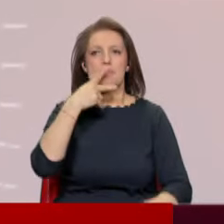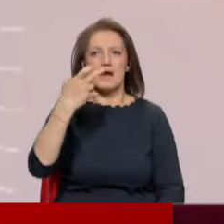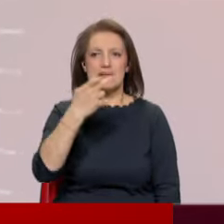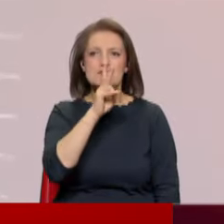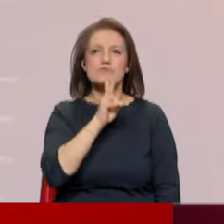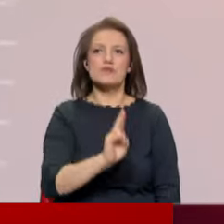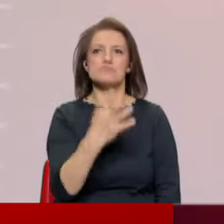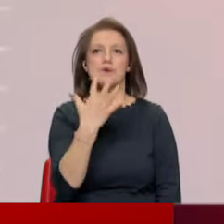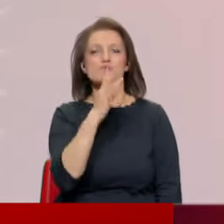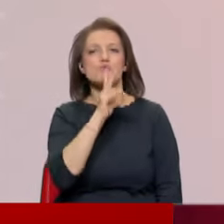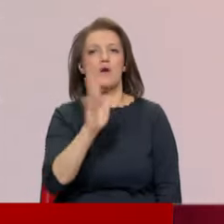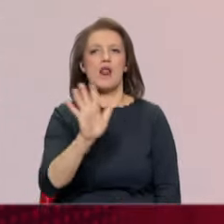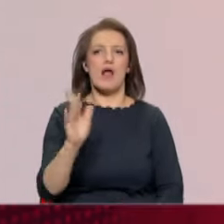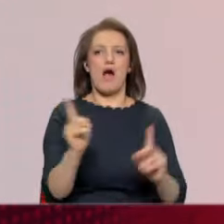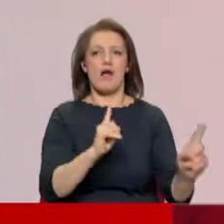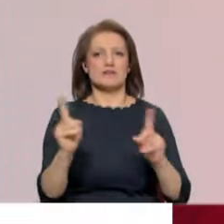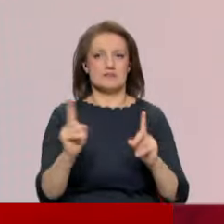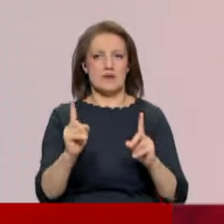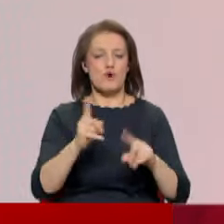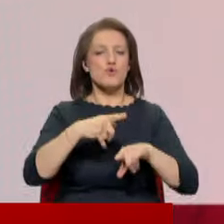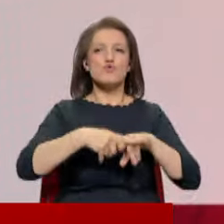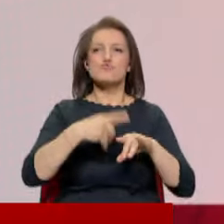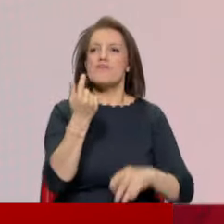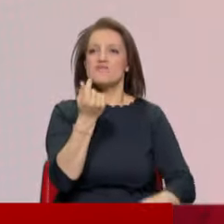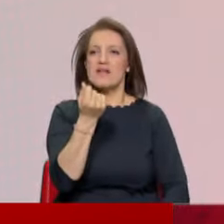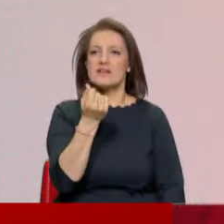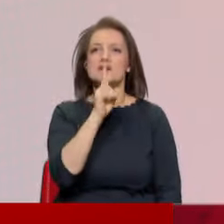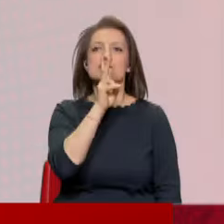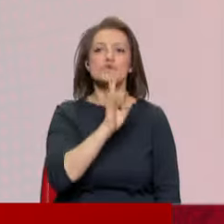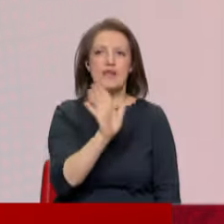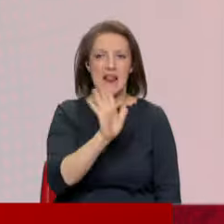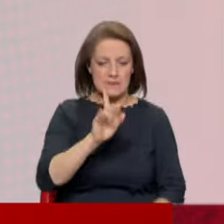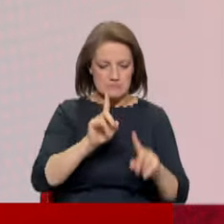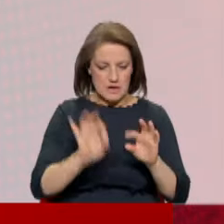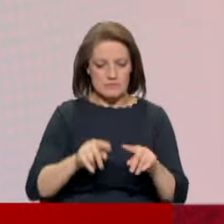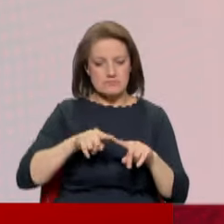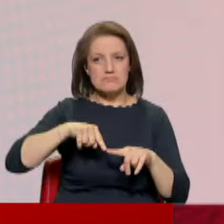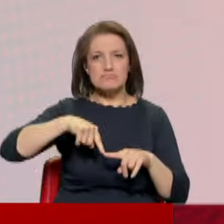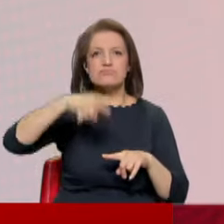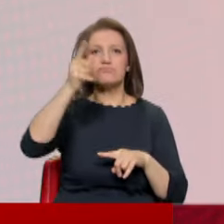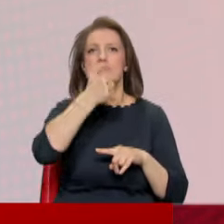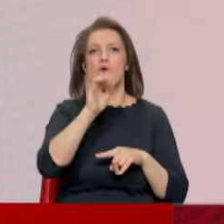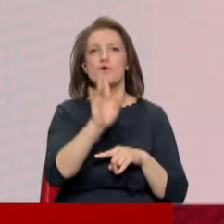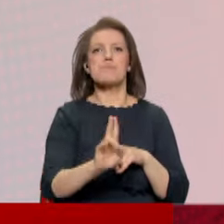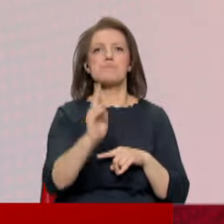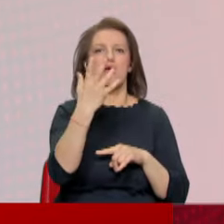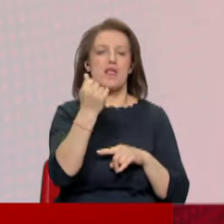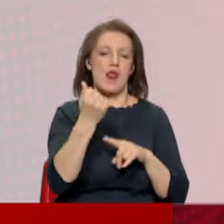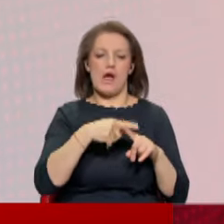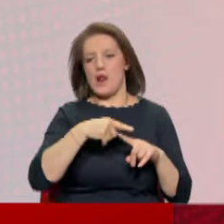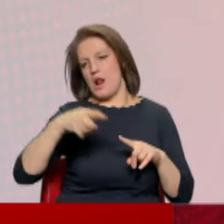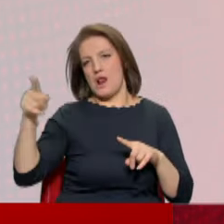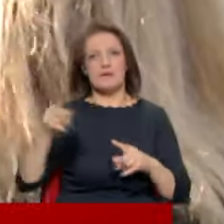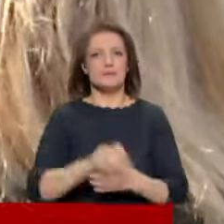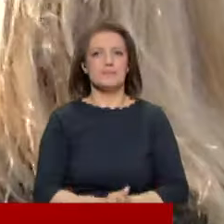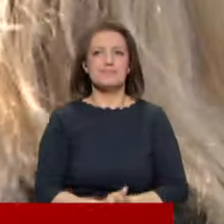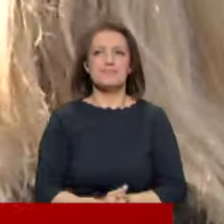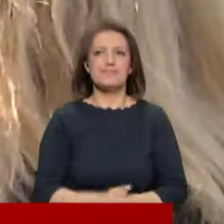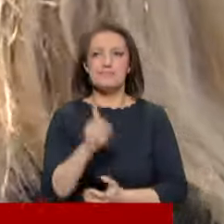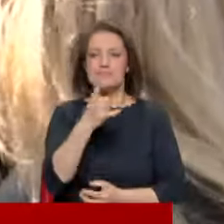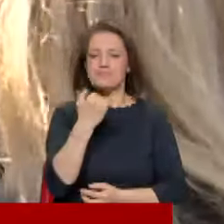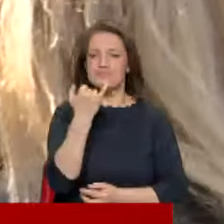275 lirayla 350 lira arasında. Hurma fiyatları ise 250 liradan başlıyor, 675 liraya kadar çıkıyor. Bir